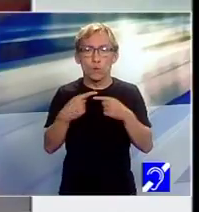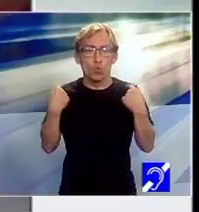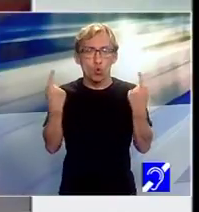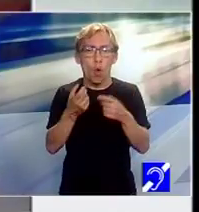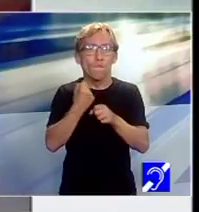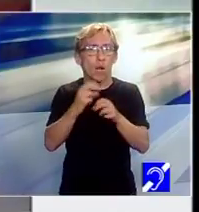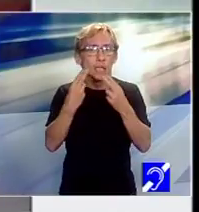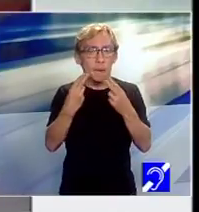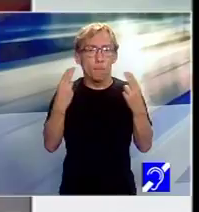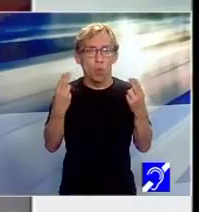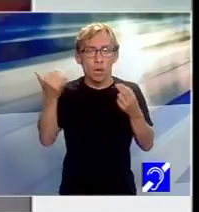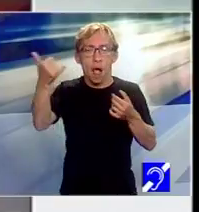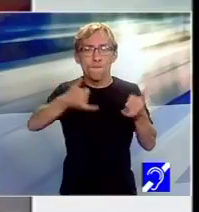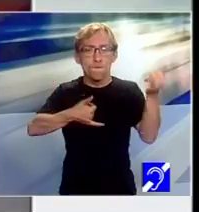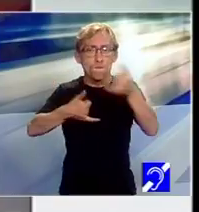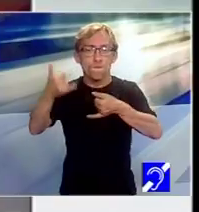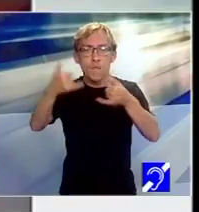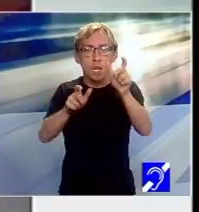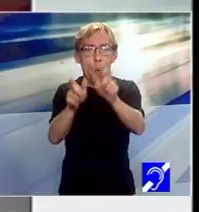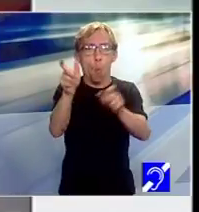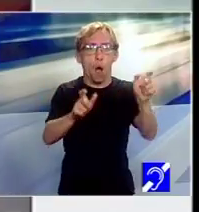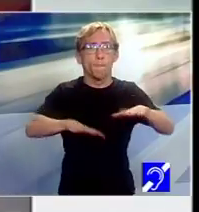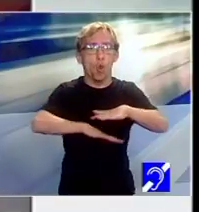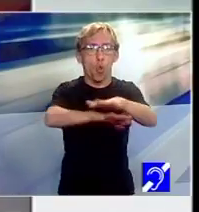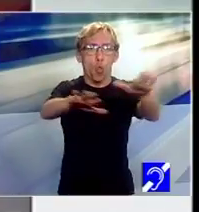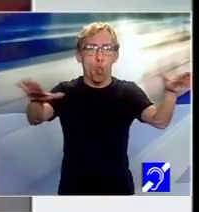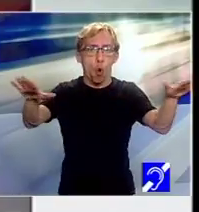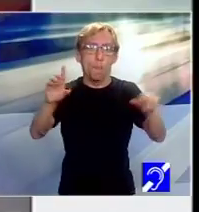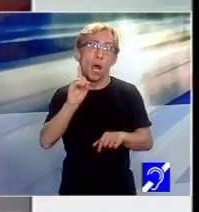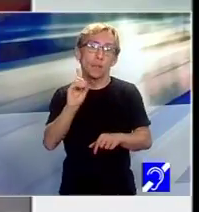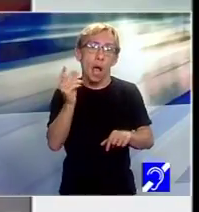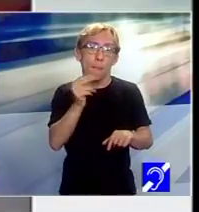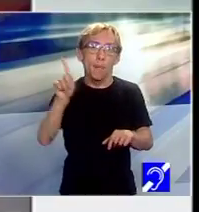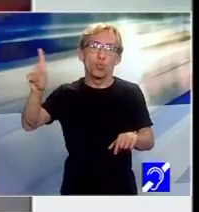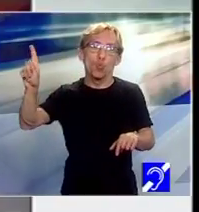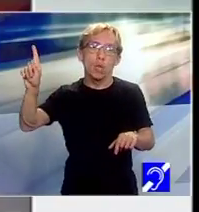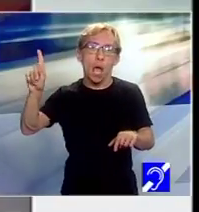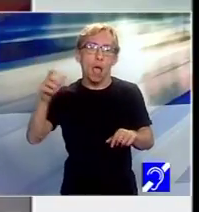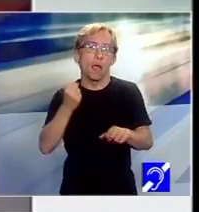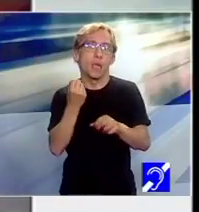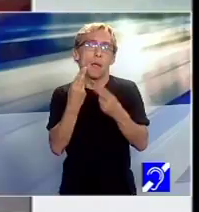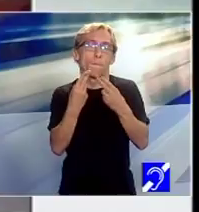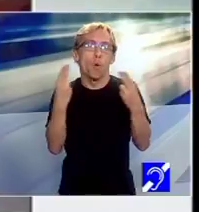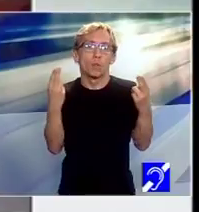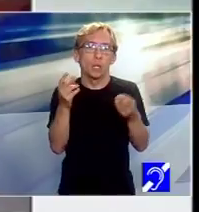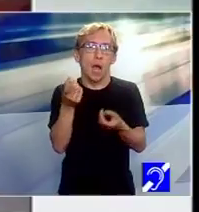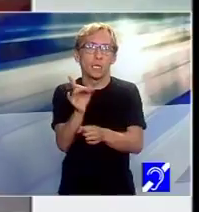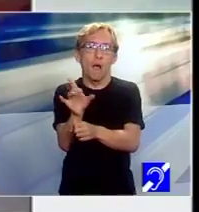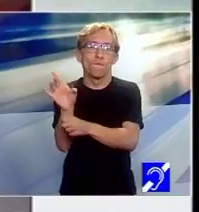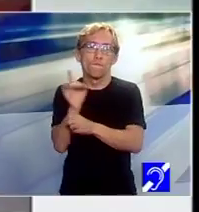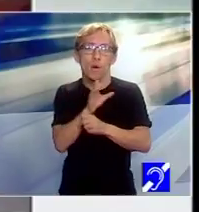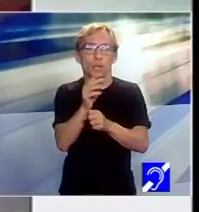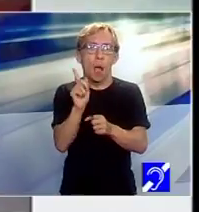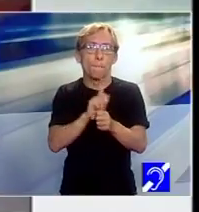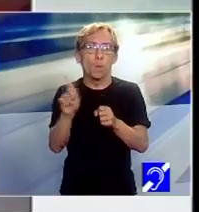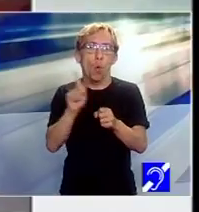important că vine lumea. Pentru ei, că merg și își vând produsul și suntem câștigați pe ambele planuri.